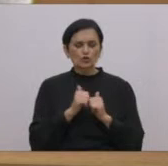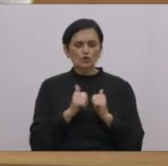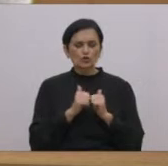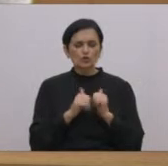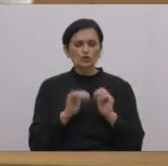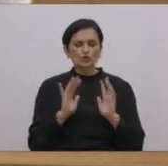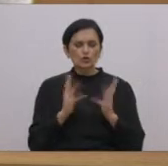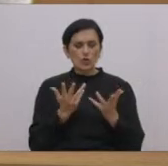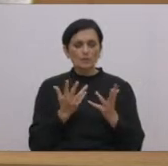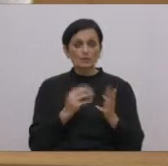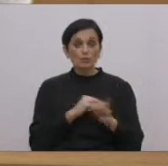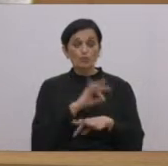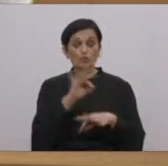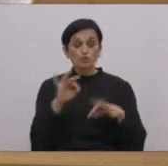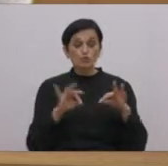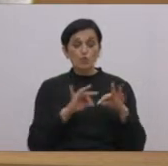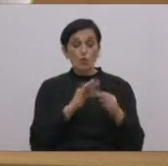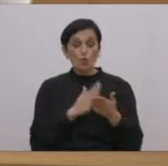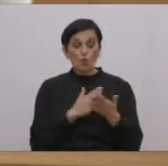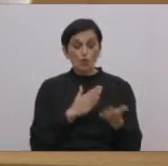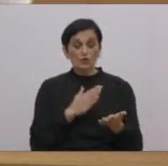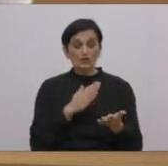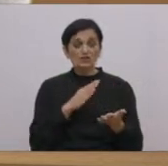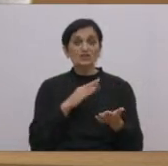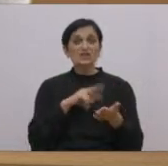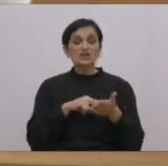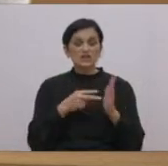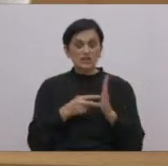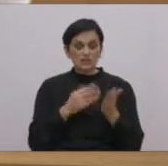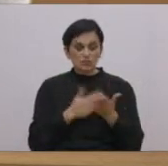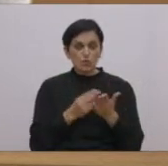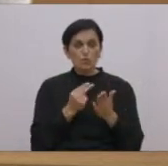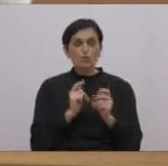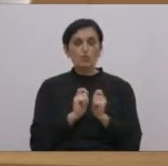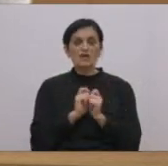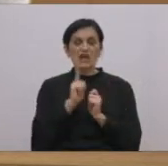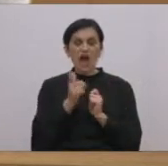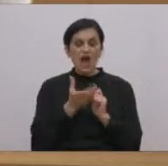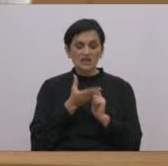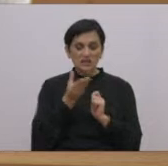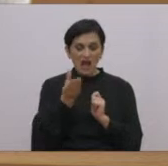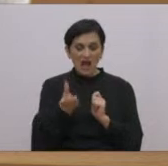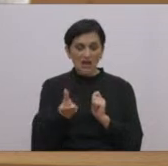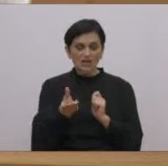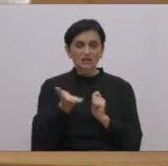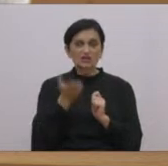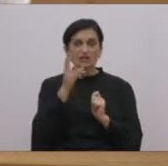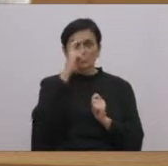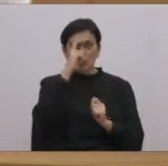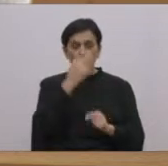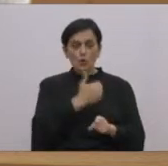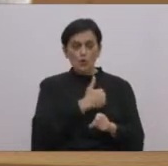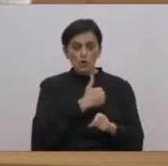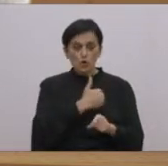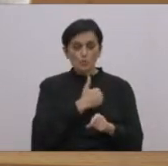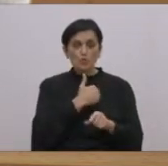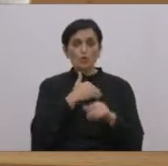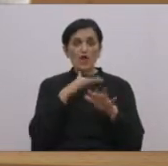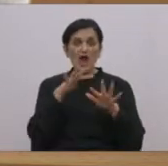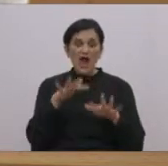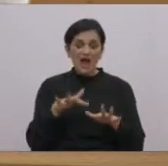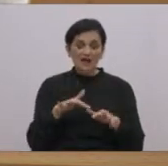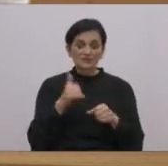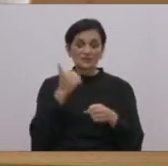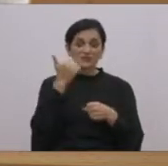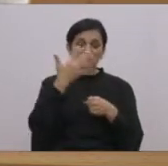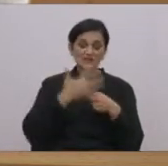შემთხვევაში პროექტის არის, ხედვაც არის, ფულის გადახდილია, თითქოს ინდომებს სახელმწიფო ადგილზე თუ ცენტრალური